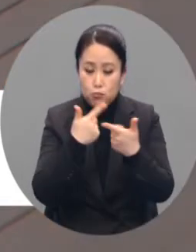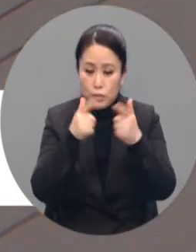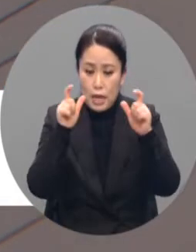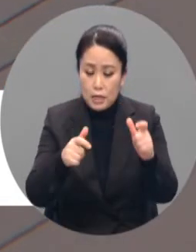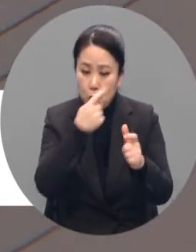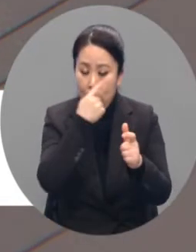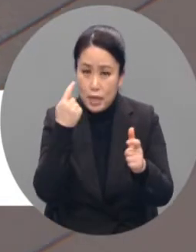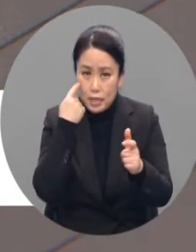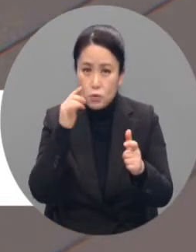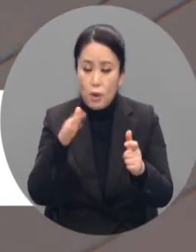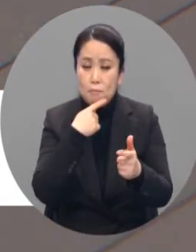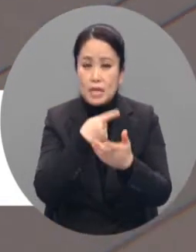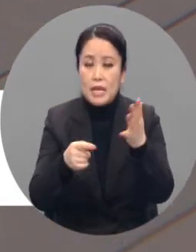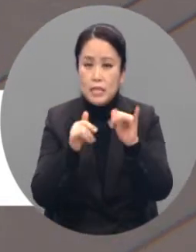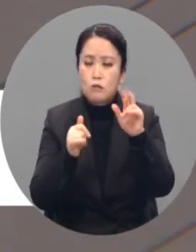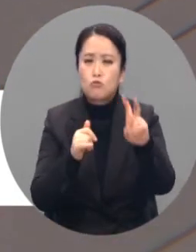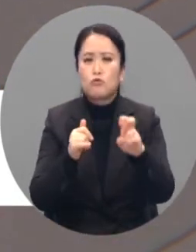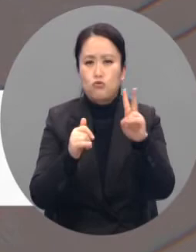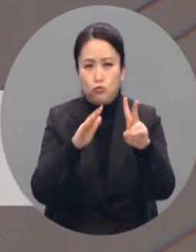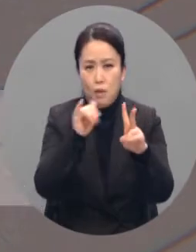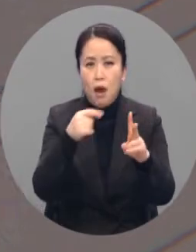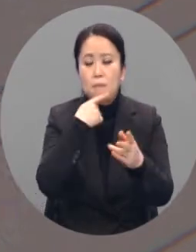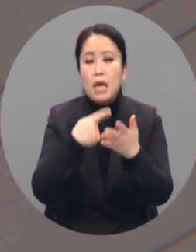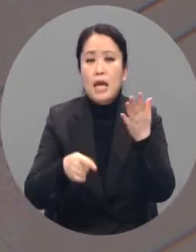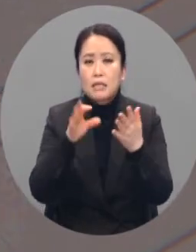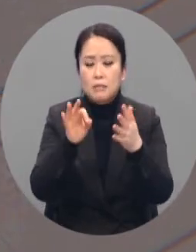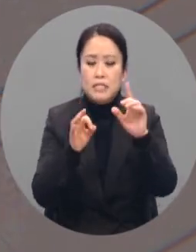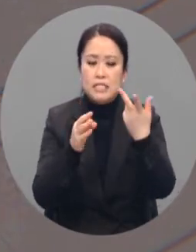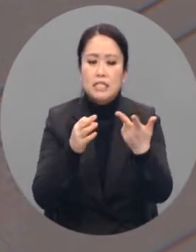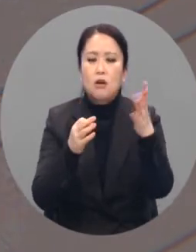22명이 며 피해 금액은 7억 6천 4백만원 입니다